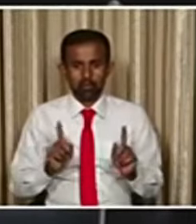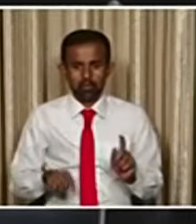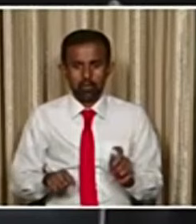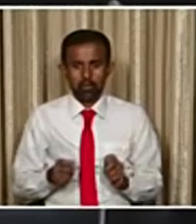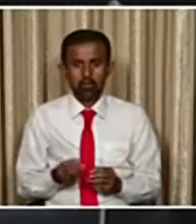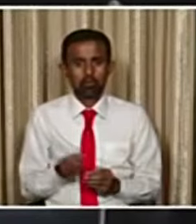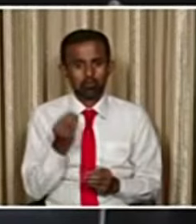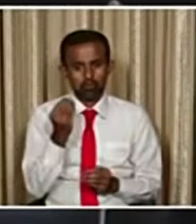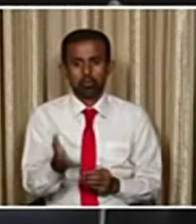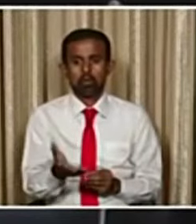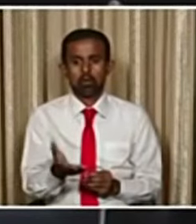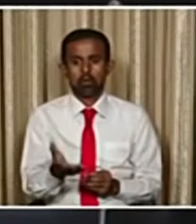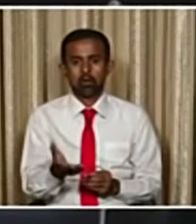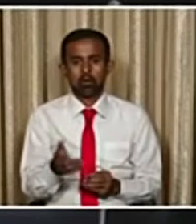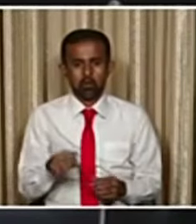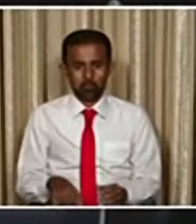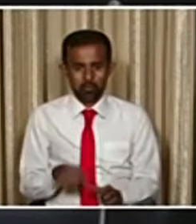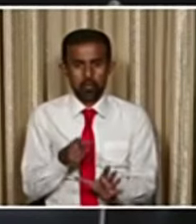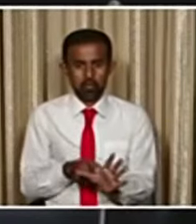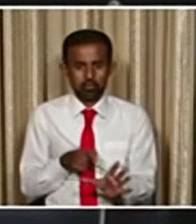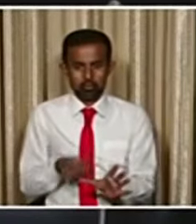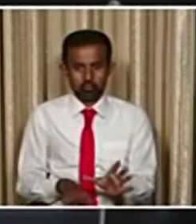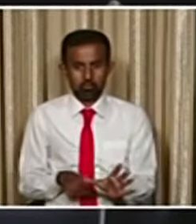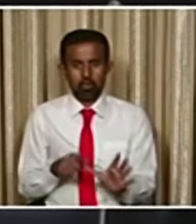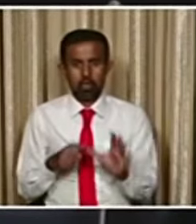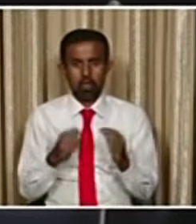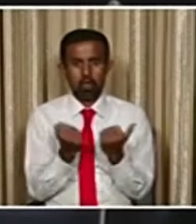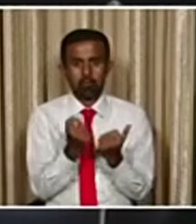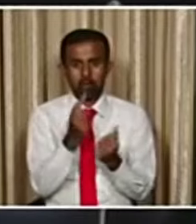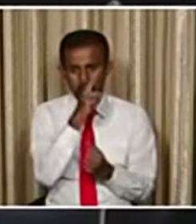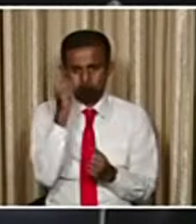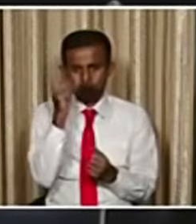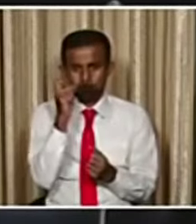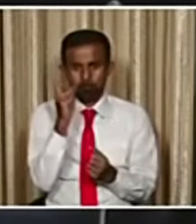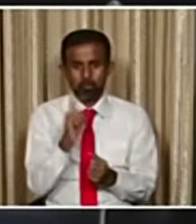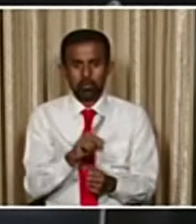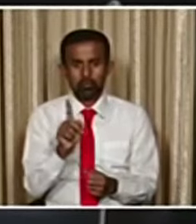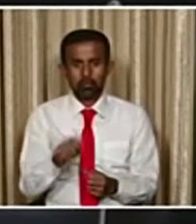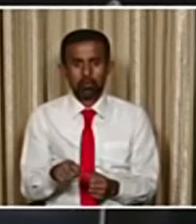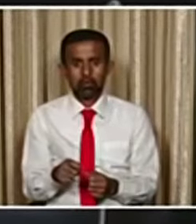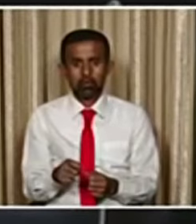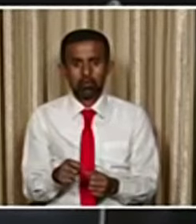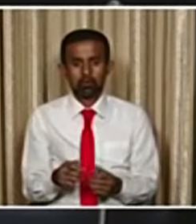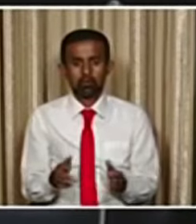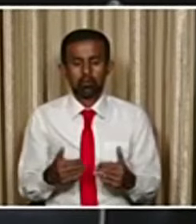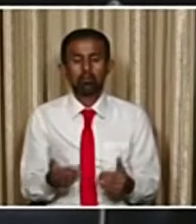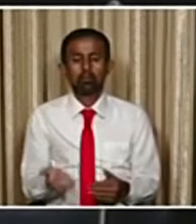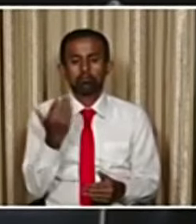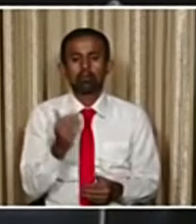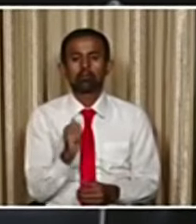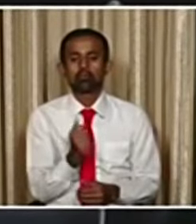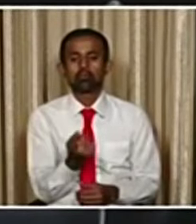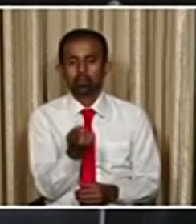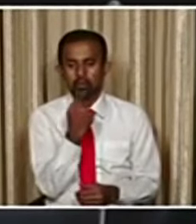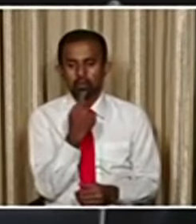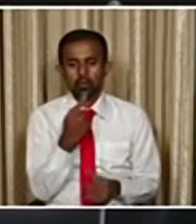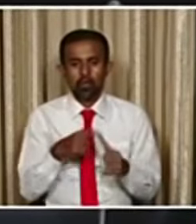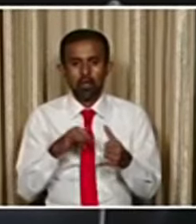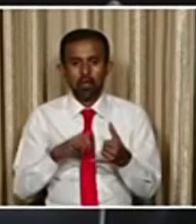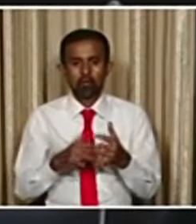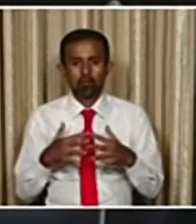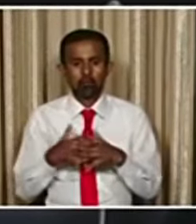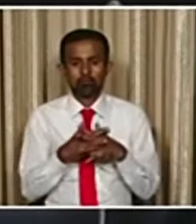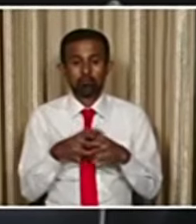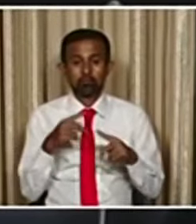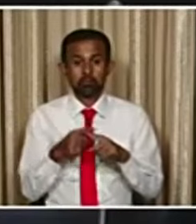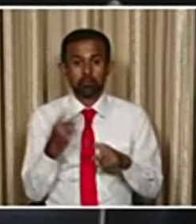කරා මේ අවුරුද්දේ අප්‍රේල් මාසේ රුපියල් 10000ක් තව මොනවද වැඩි කරන්න කියන්නේ අස්සස්ම තුන්